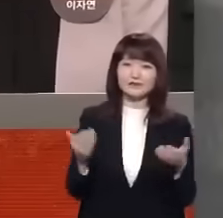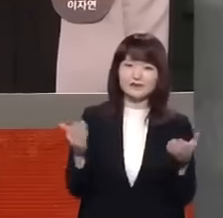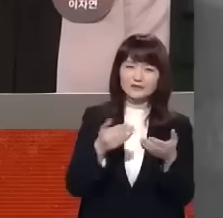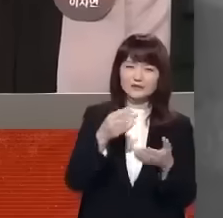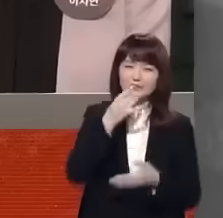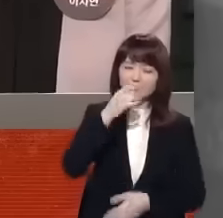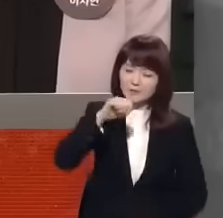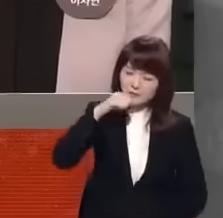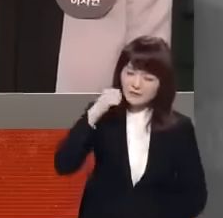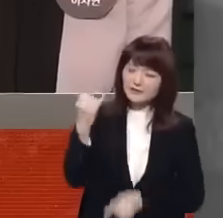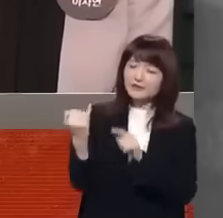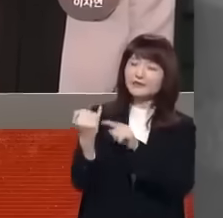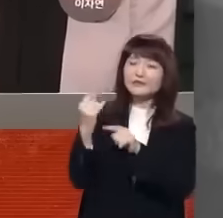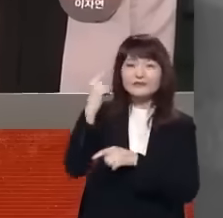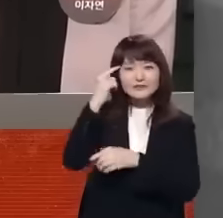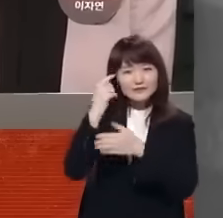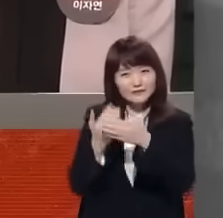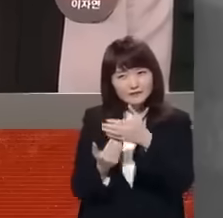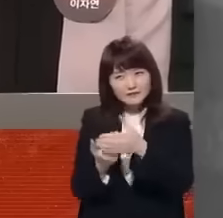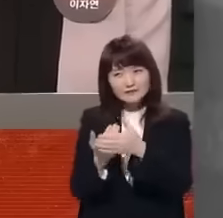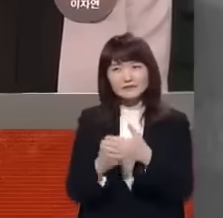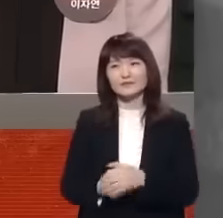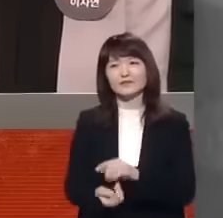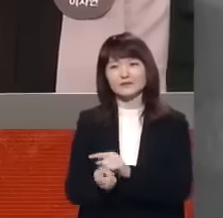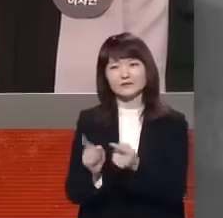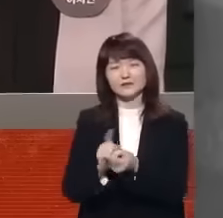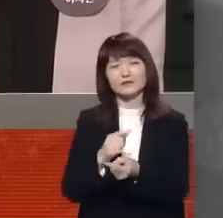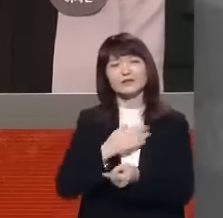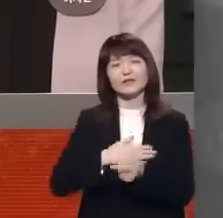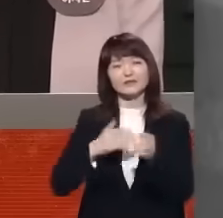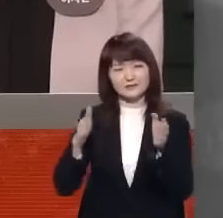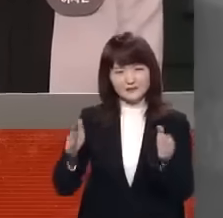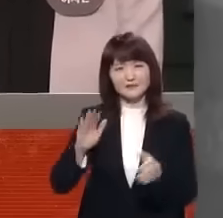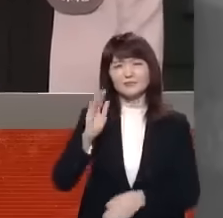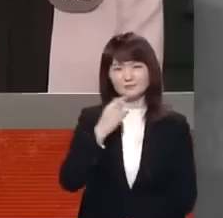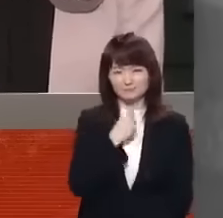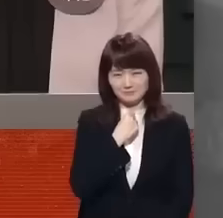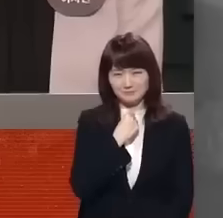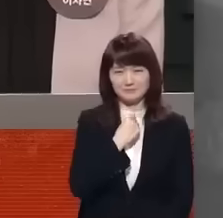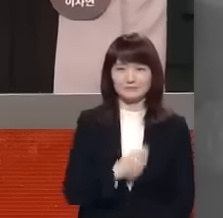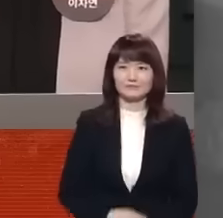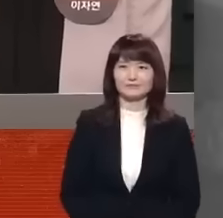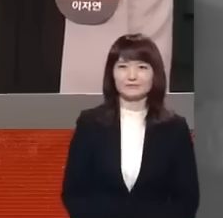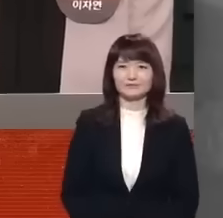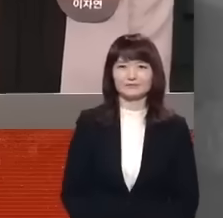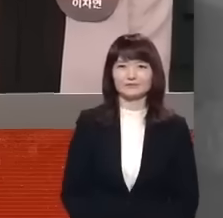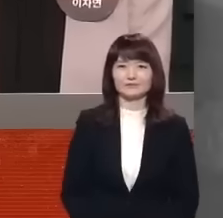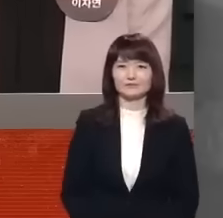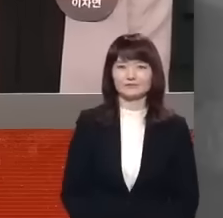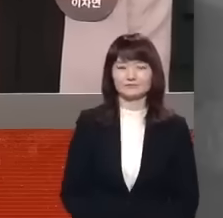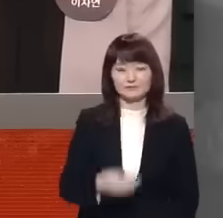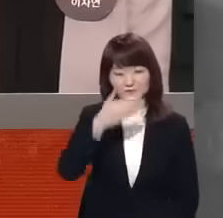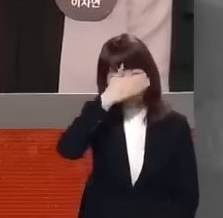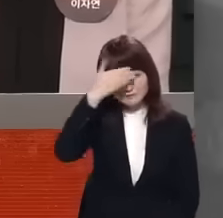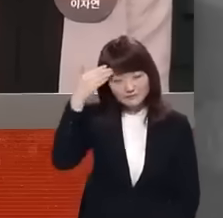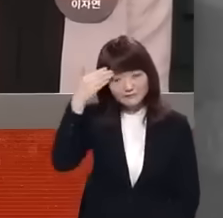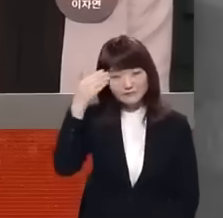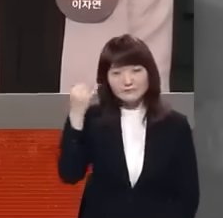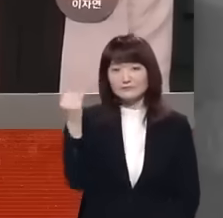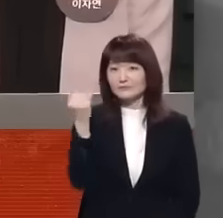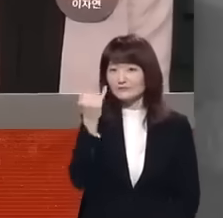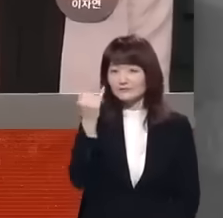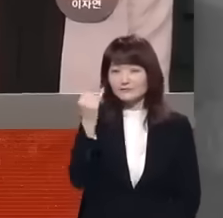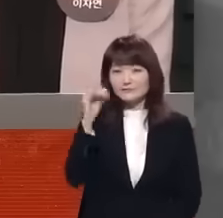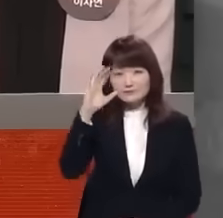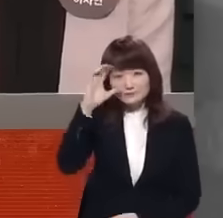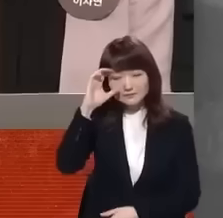생각만 난다. 뭐 감명 깊다. 서로 아는 사이가 되고 싶다. 이런 내용인데요. 이 젊은 어린 여성 알바생에게 이렇게 호감을